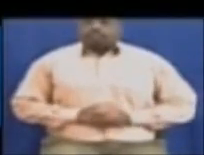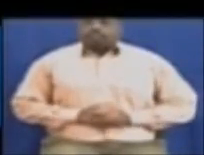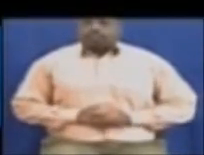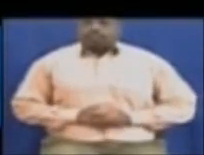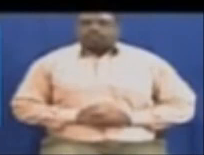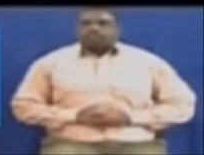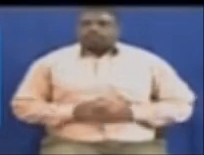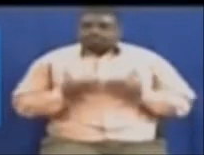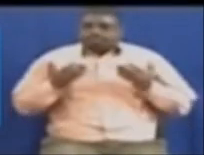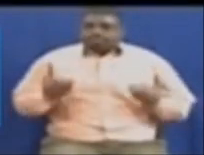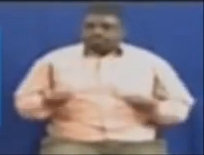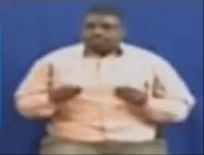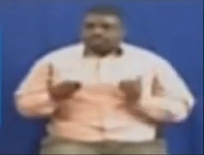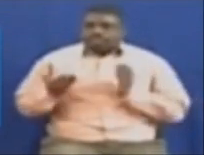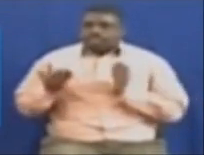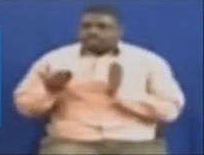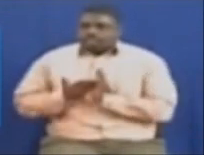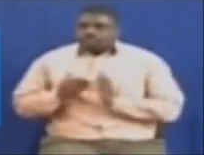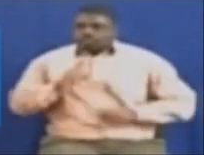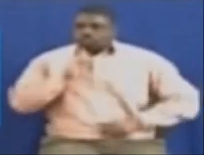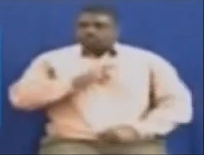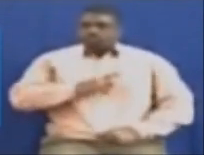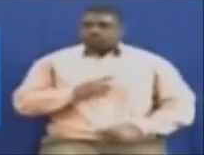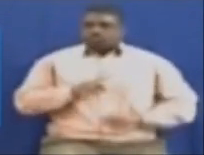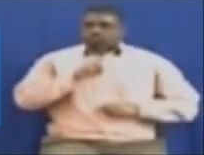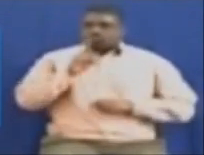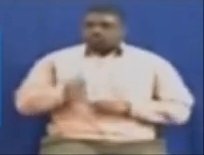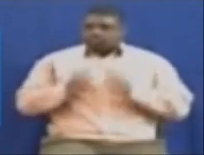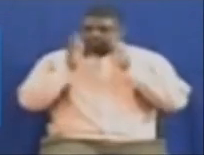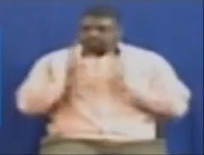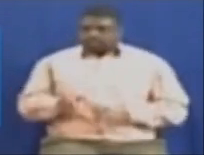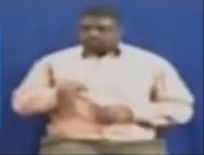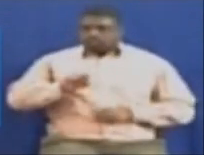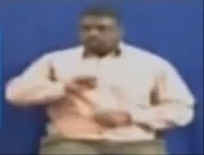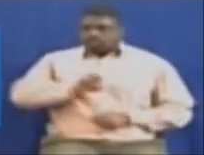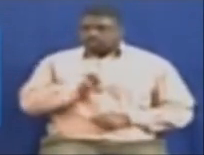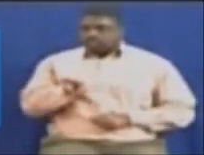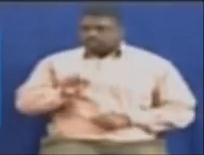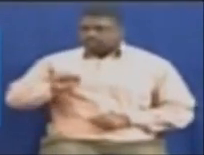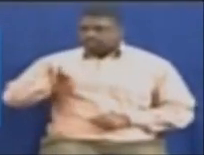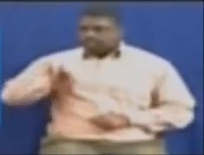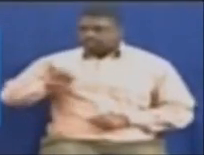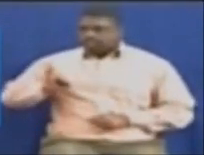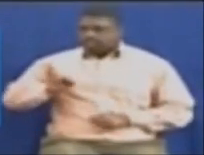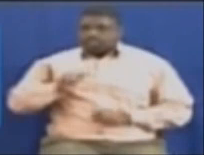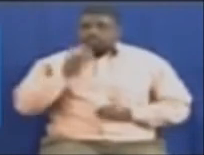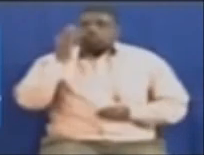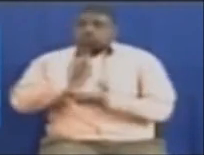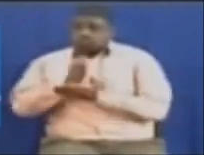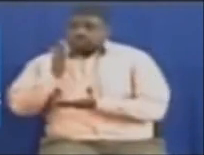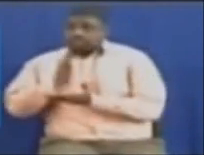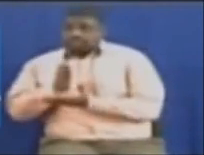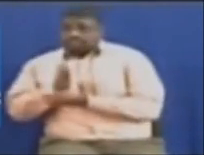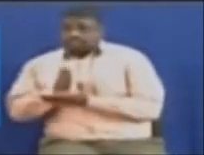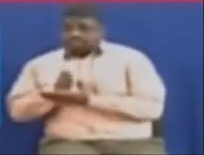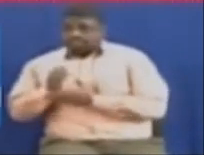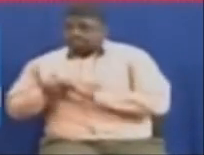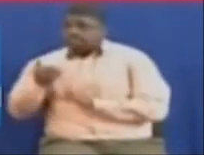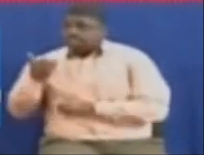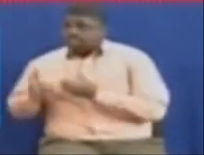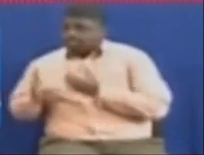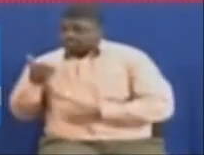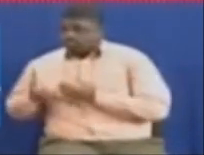idara, na kwa kuwa nchi hii ina bahati sana kuwa na chuo kikuu cha ushirika pale Moshi na